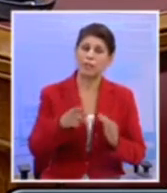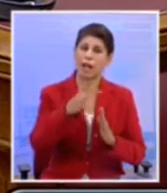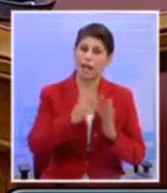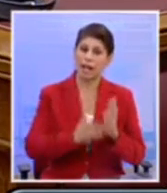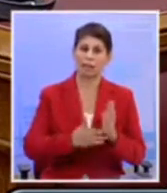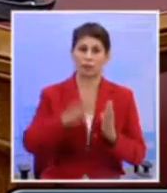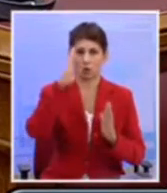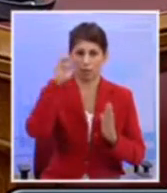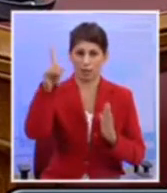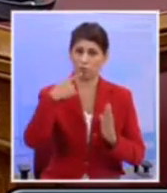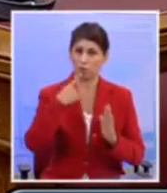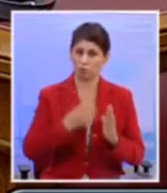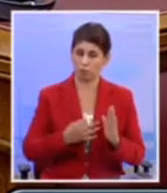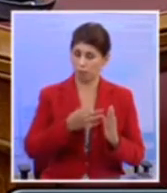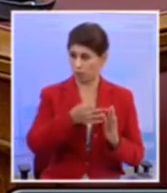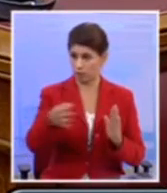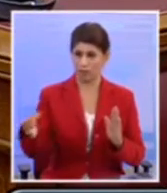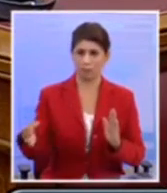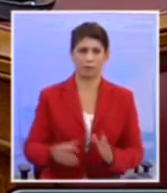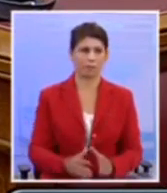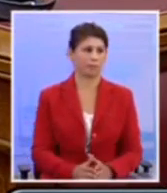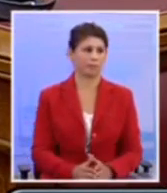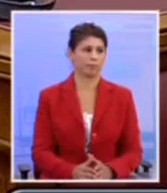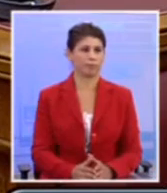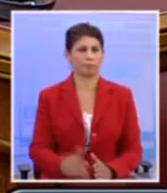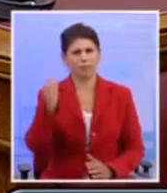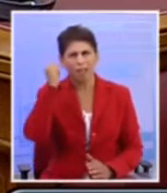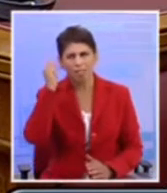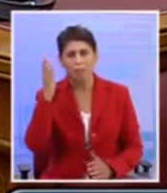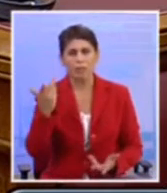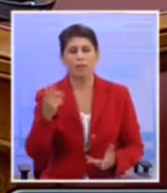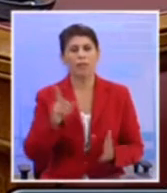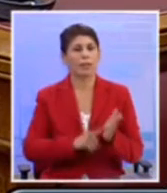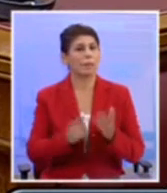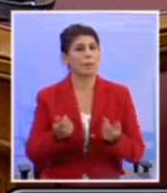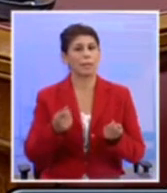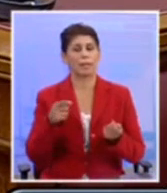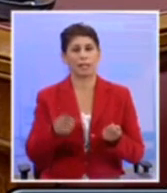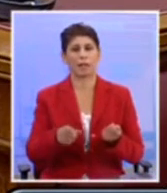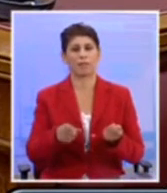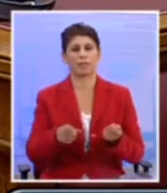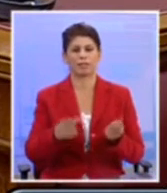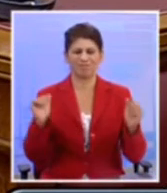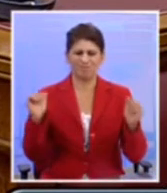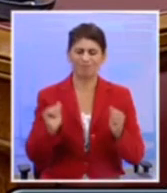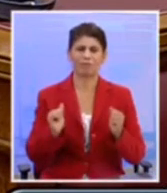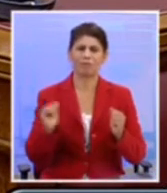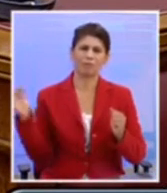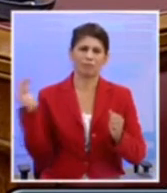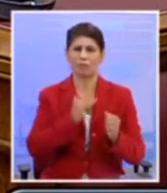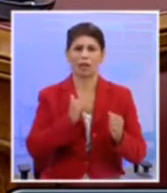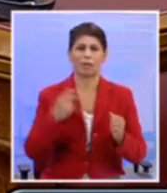των Αμερικανών που σας είπα, δεν πιστεύανε και δεν έπρεπε να γίνει μια τέτοια βίαιη δημοσιονομική